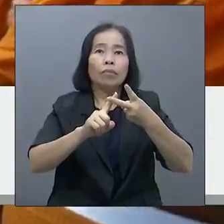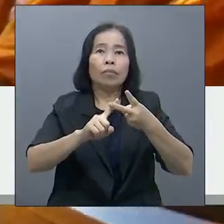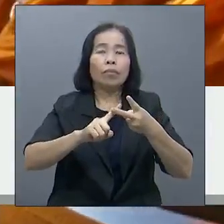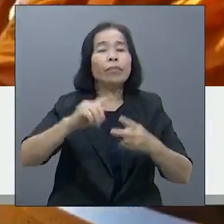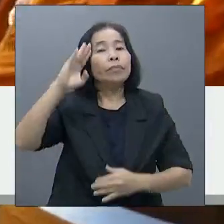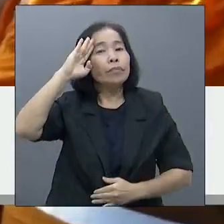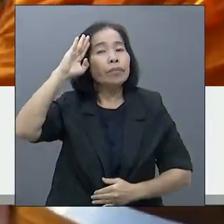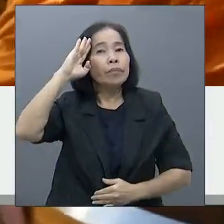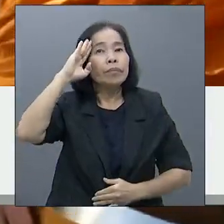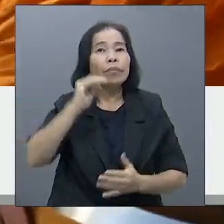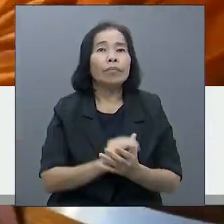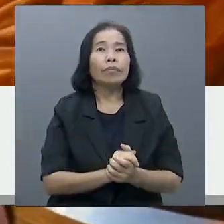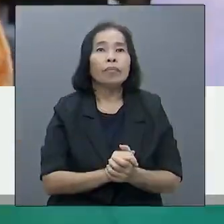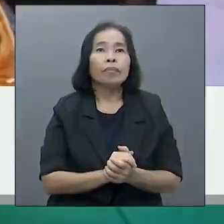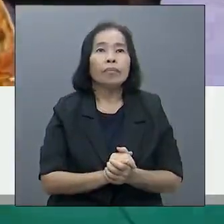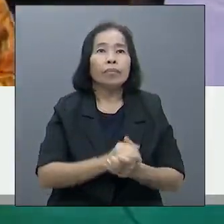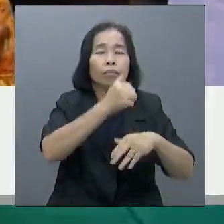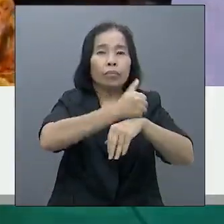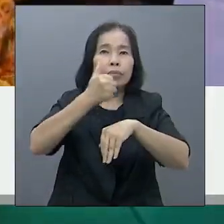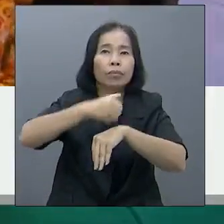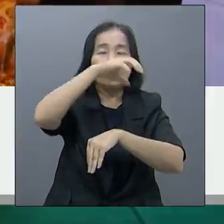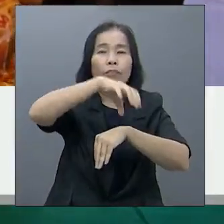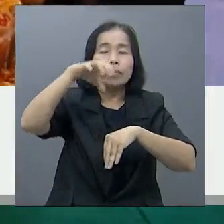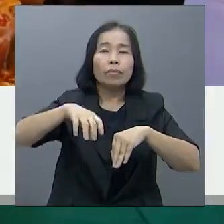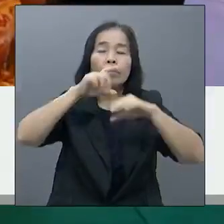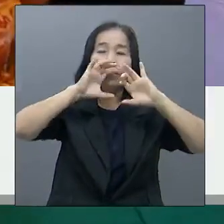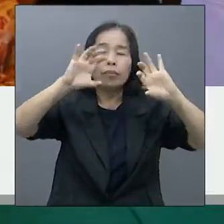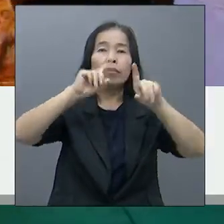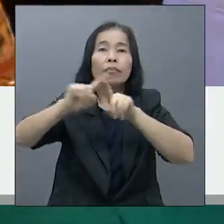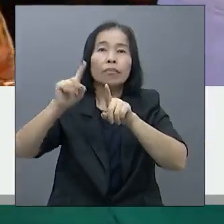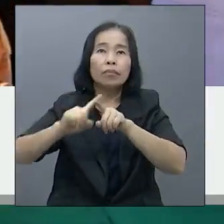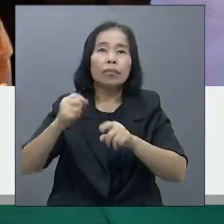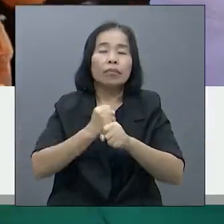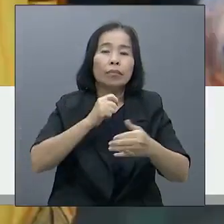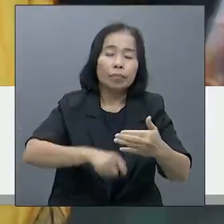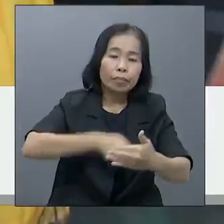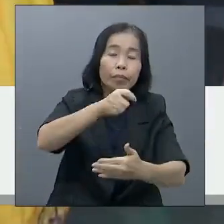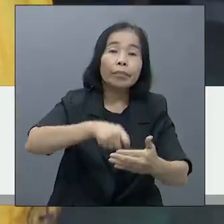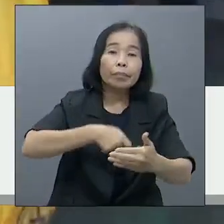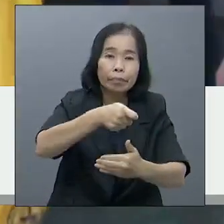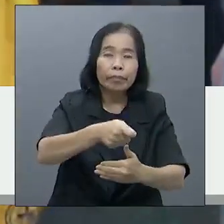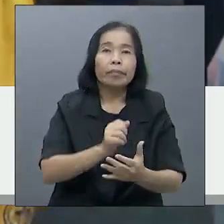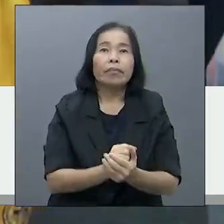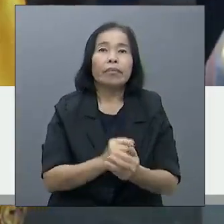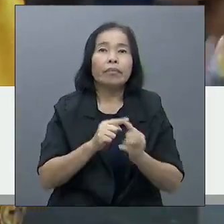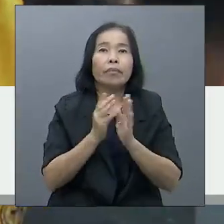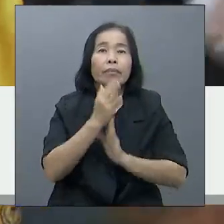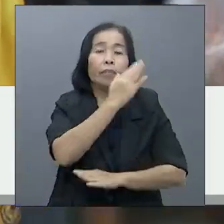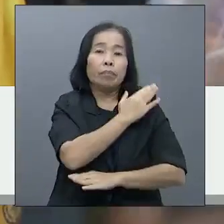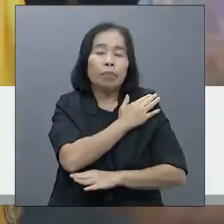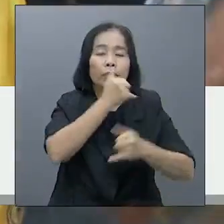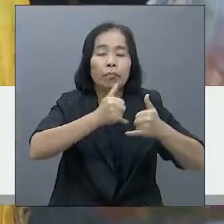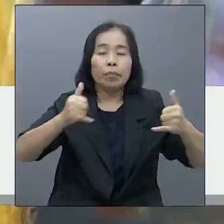ภาคที่ 2พร้อมด้วยหัวหน้าส่วนราชการและประชาชนร่วมพิธีทำบุญตักบาตรข้าวสารอาหารแห้งแด่พระสงฆ์ 89